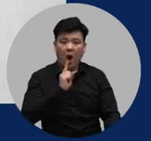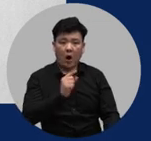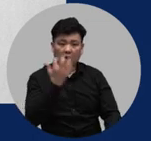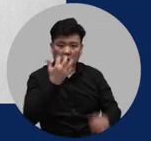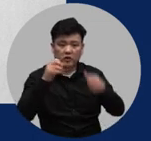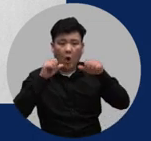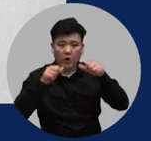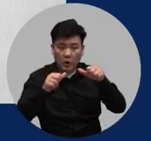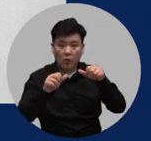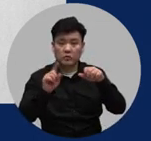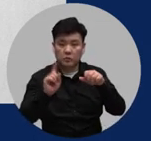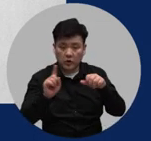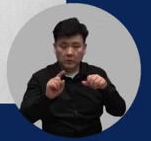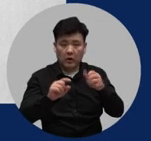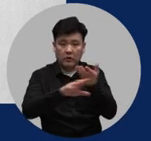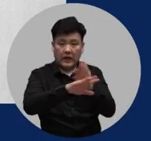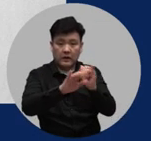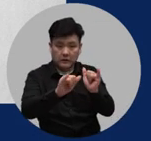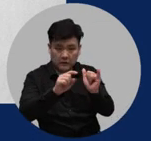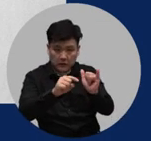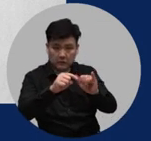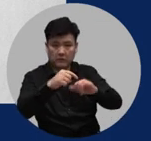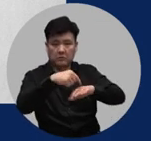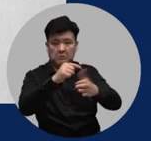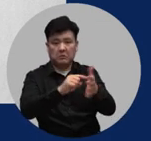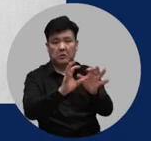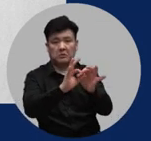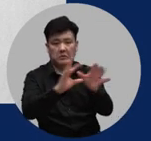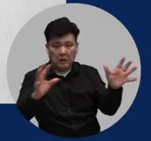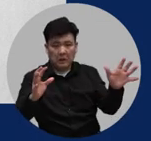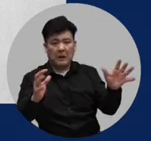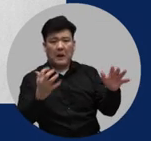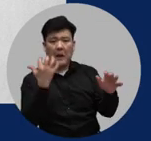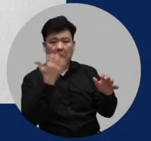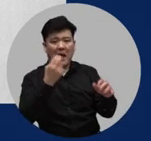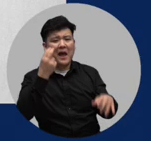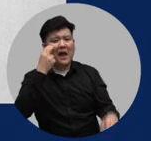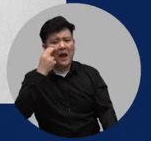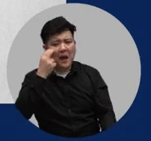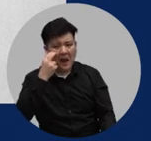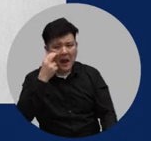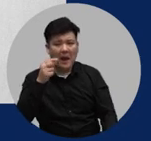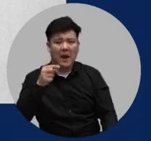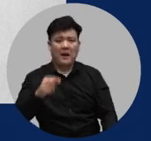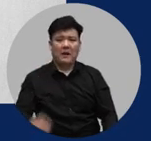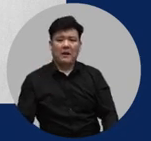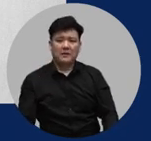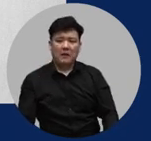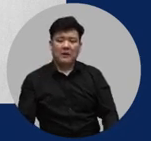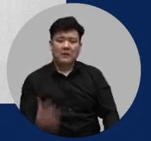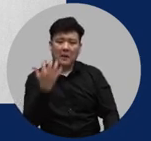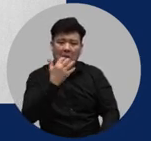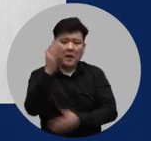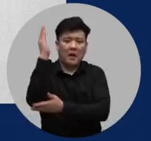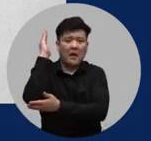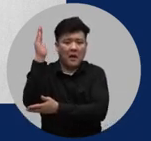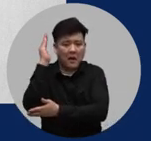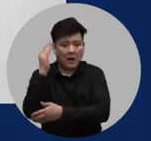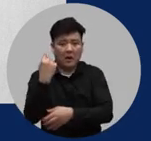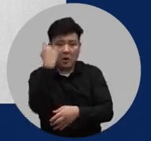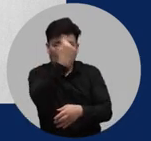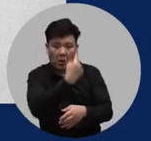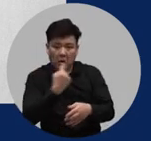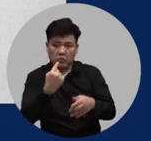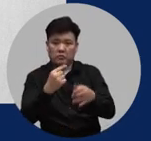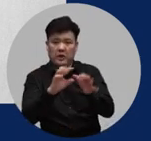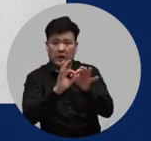언어적 성희롱이란 상대의 의사와 상관없이 음란한 농담을 하거나 음탕하고 상스러운 이야기, 외모에